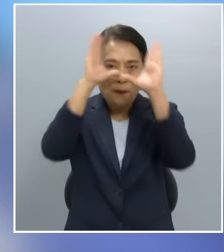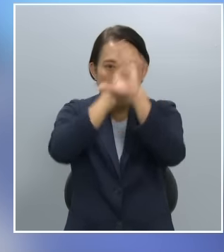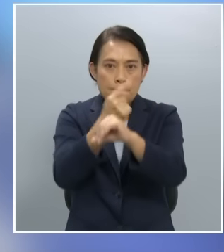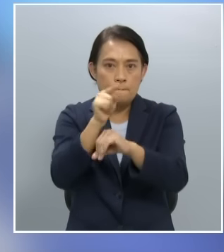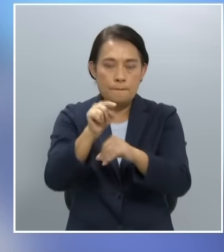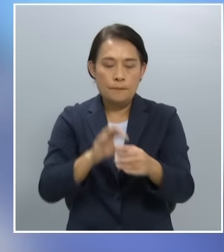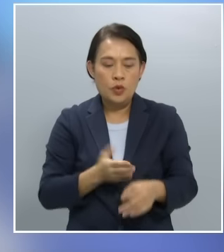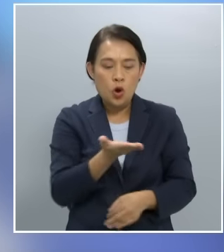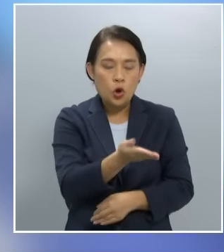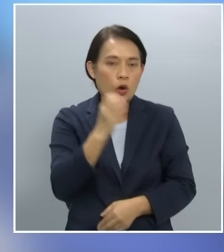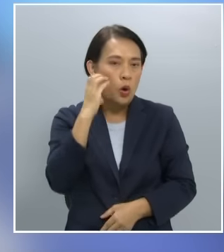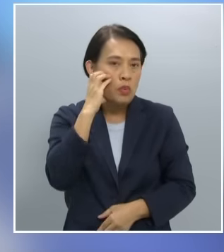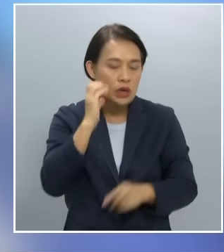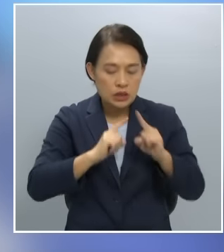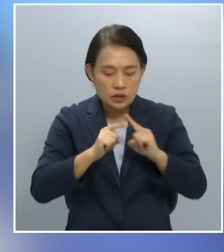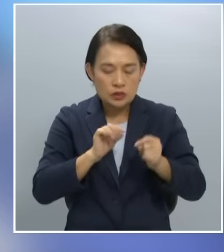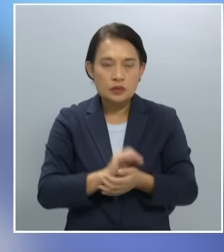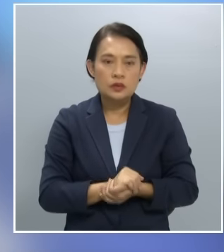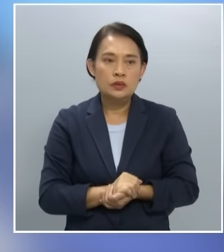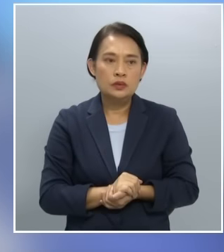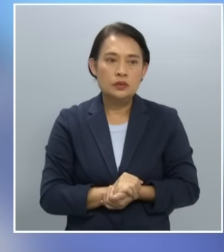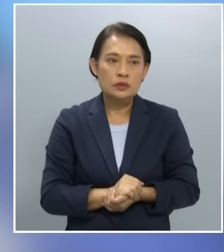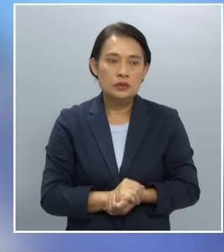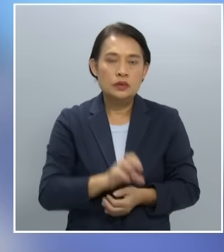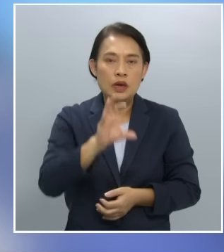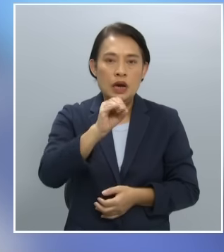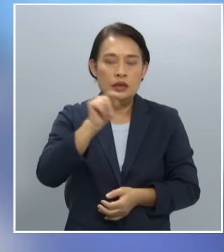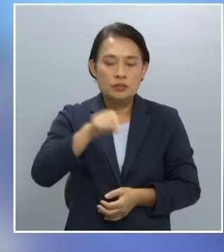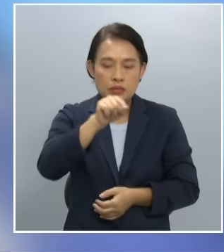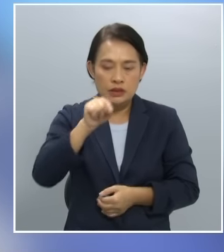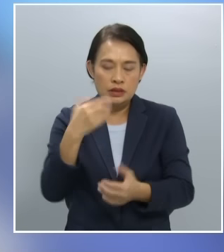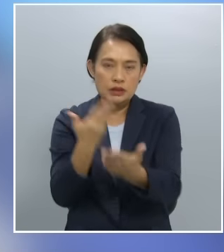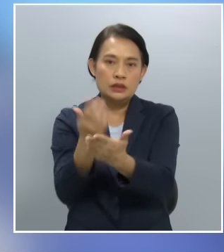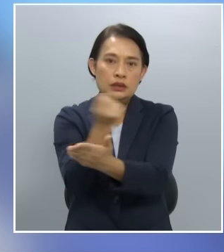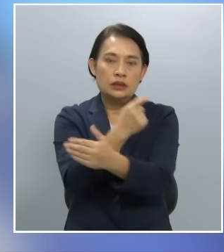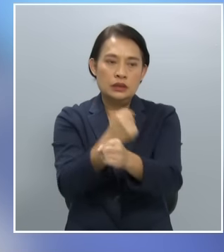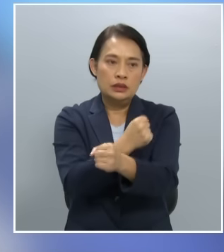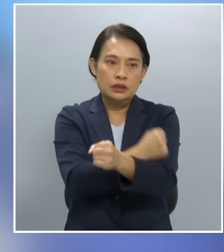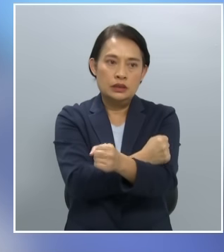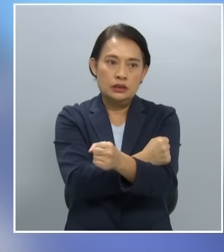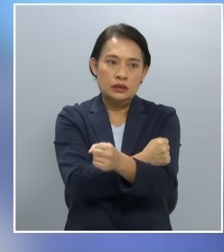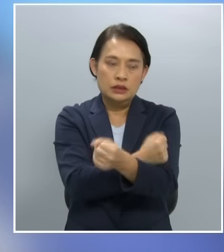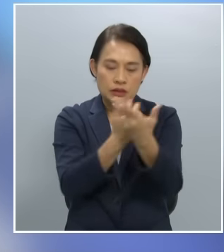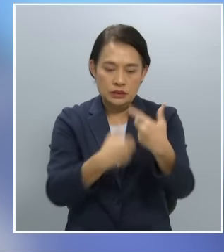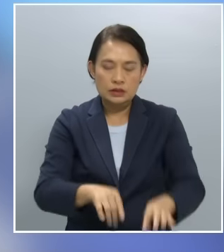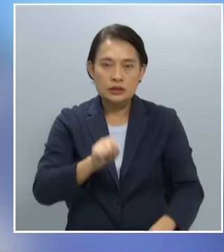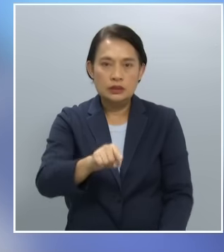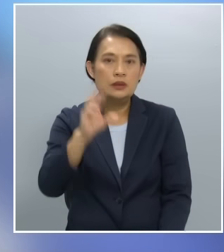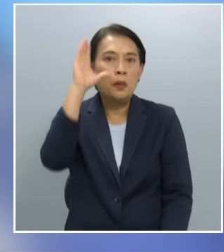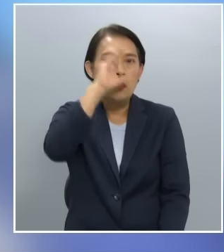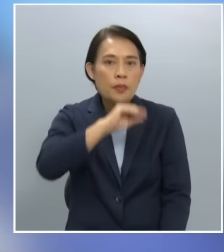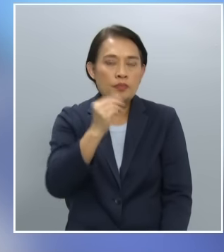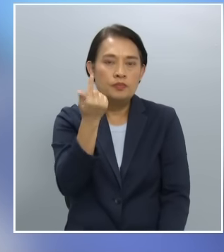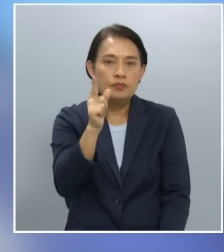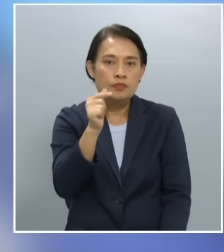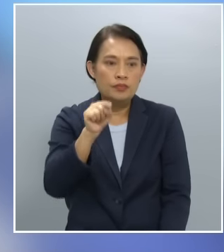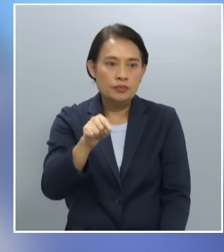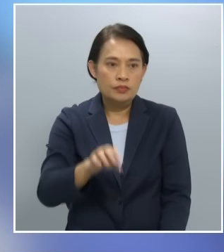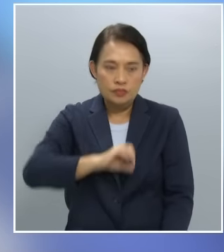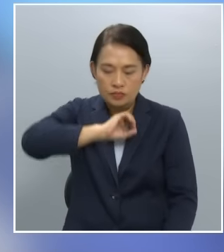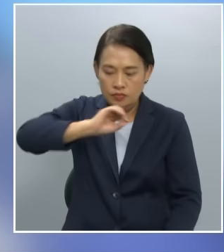เบอรติดต่อหน่อยคอนเฟิร์ม 50%ค่าว่าจ้างนี่เข้าก่อน 2300นนะขอบคุณ